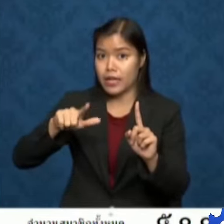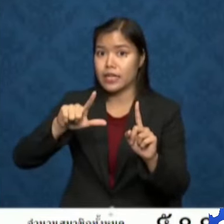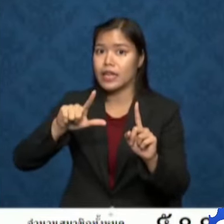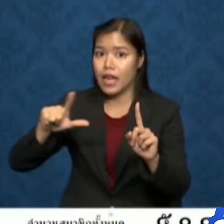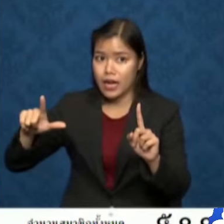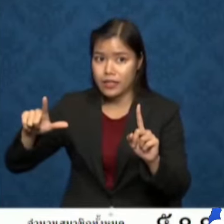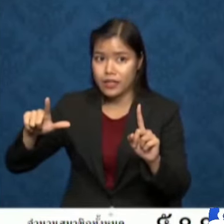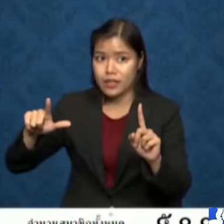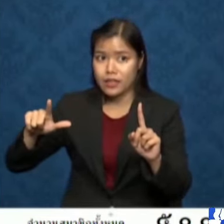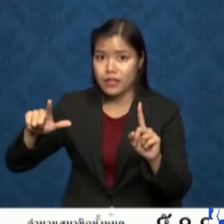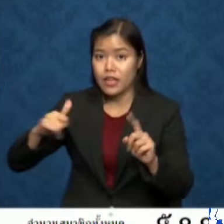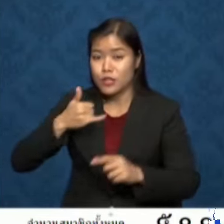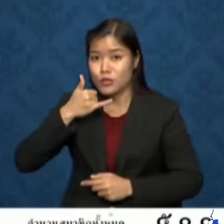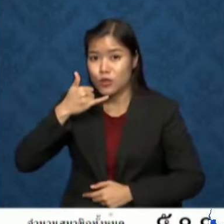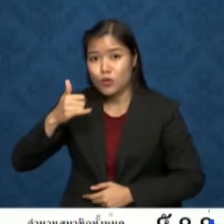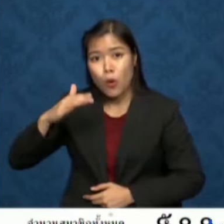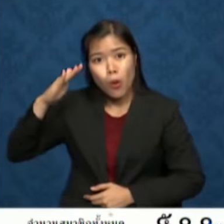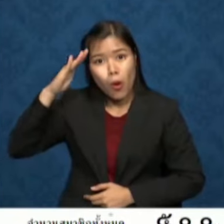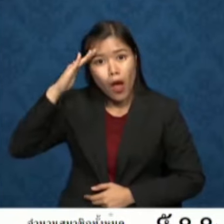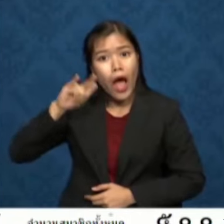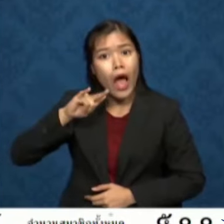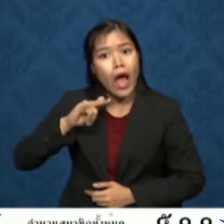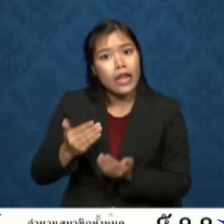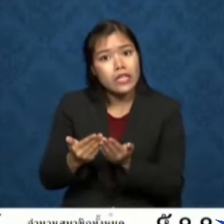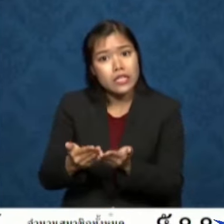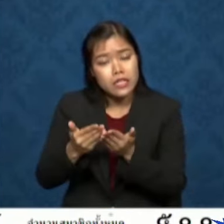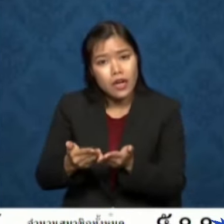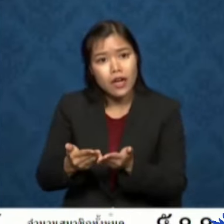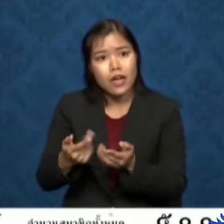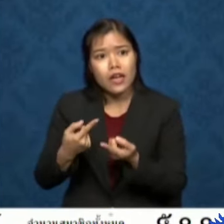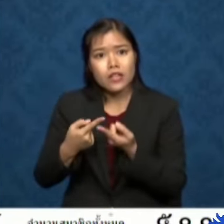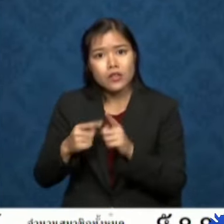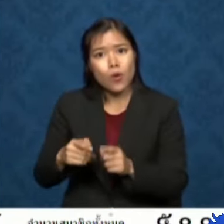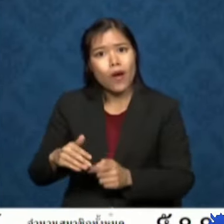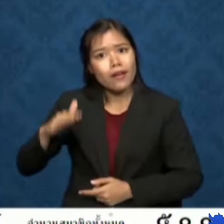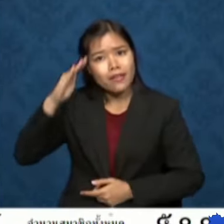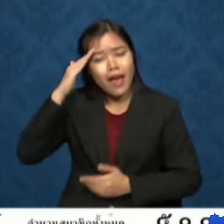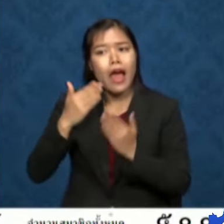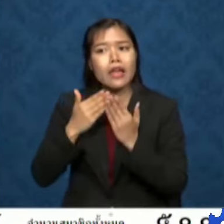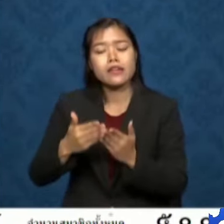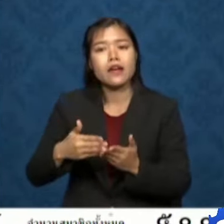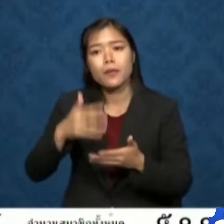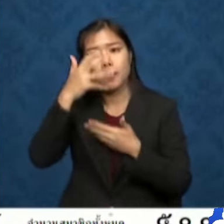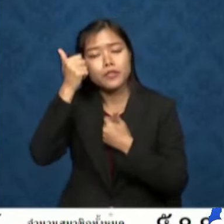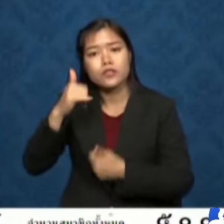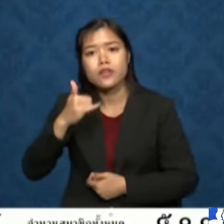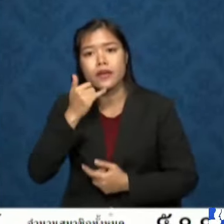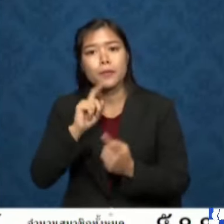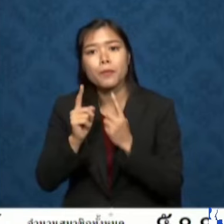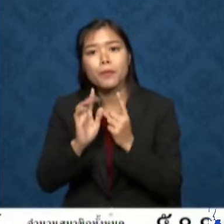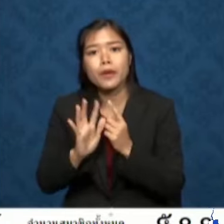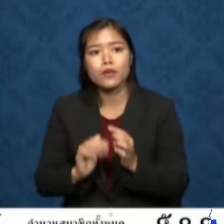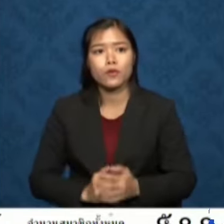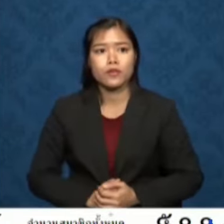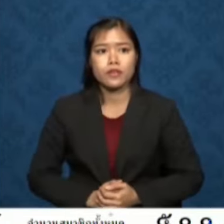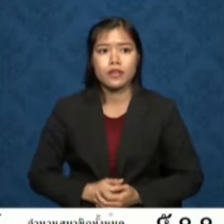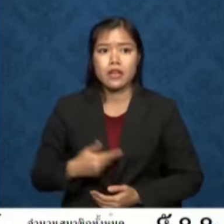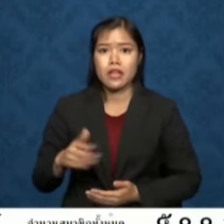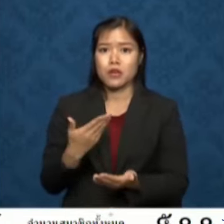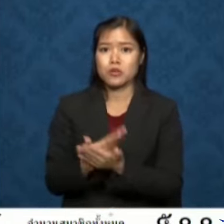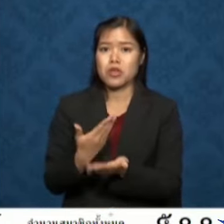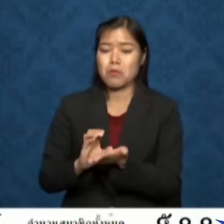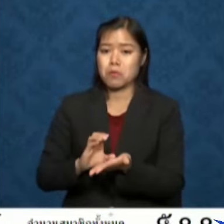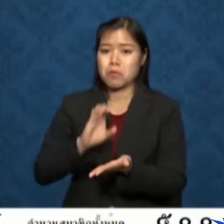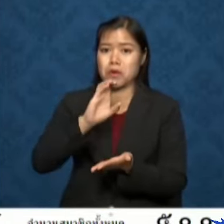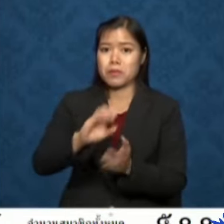สายจะคุยกับธรด้วยแต่ศักดิ์ศรีทหารเรือลูกประดู่เไม่คุยด้วยฮะสุดท้ายก้อนแรก 1700